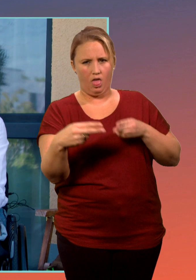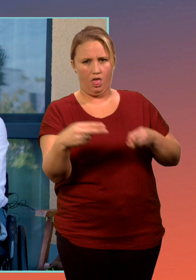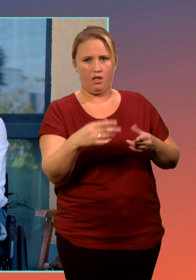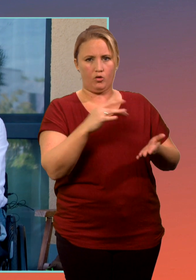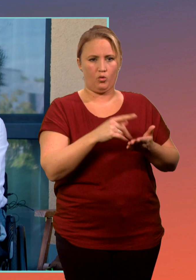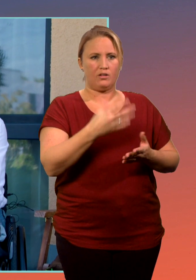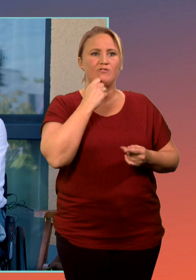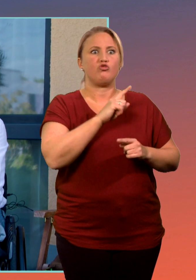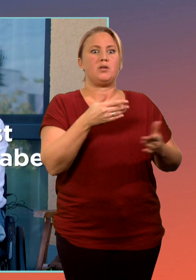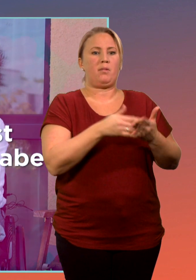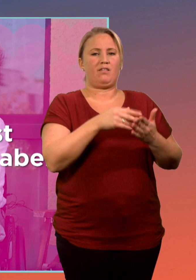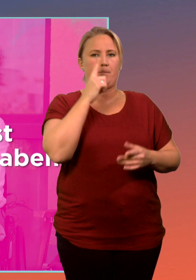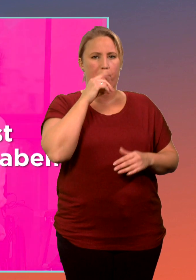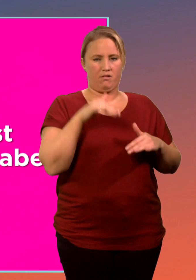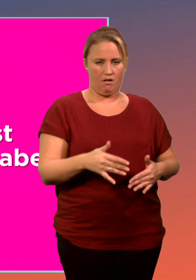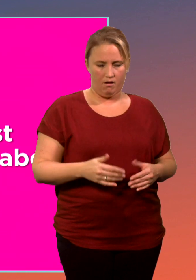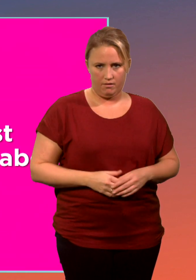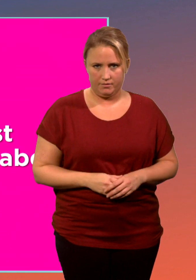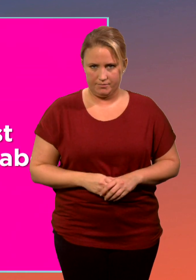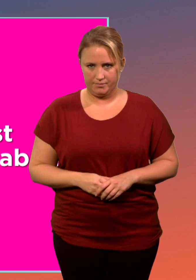möchte schon eine behinderte Mutter haben?